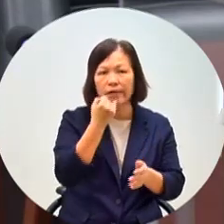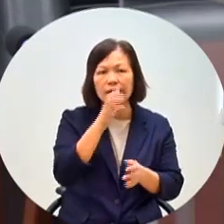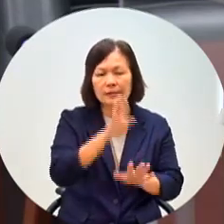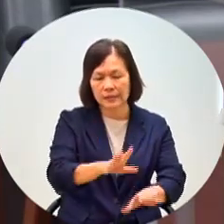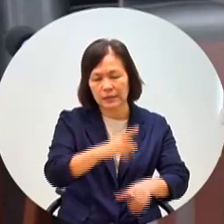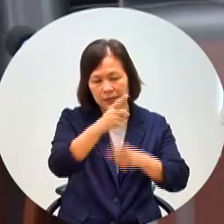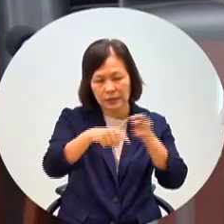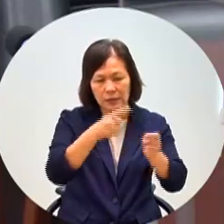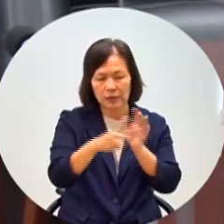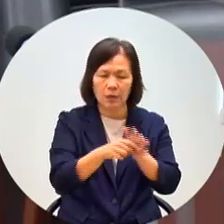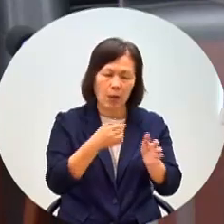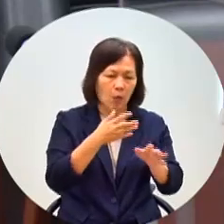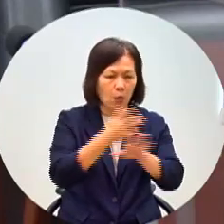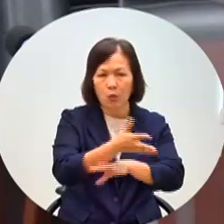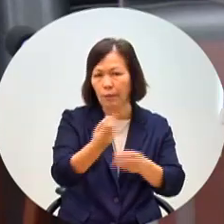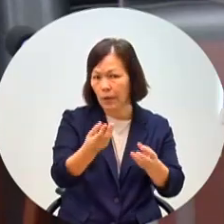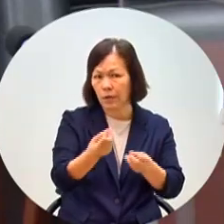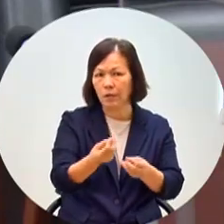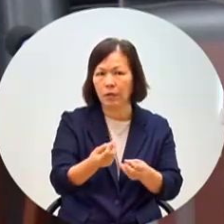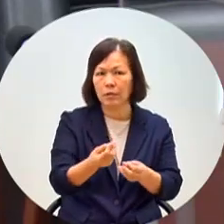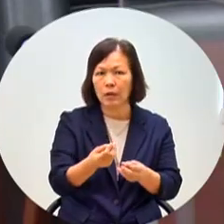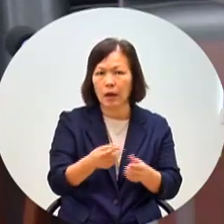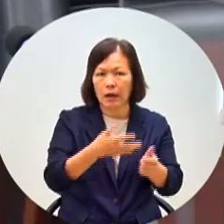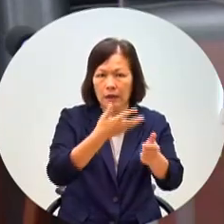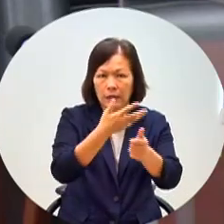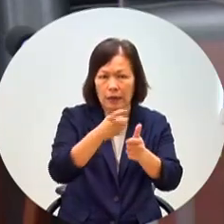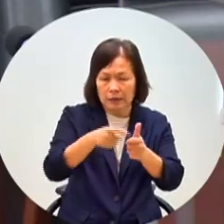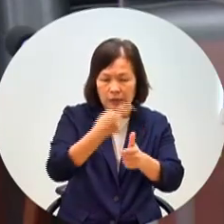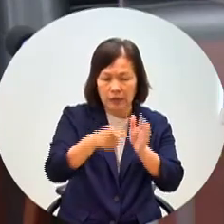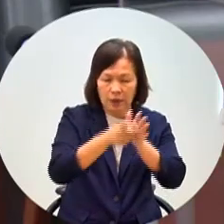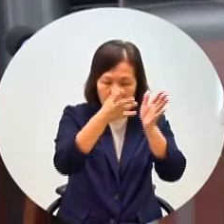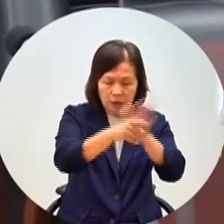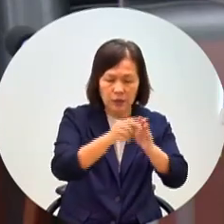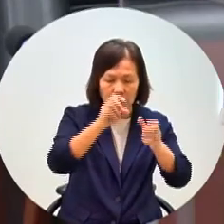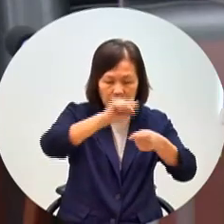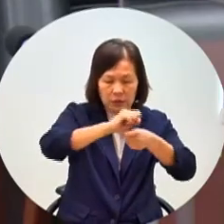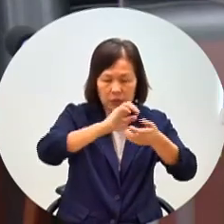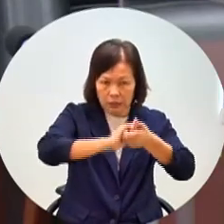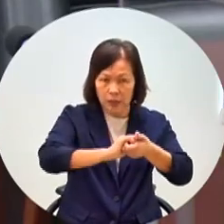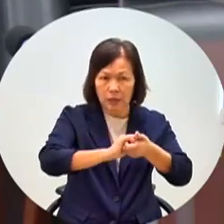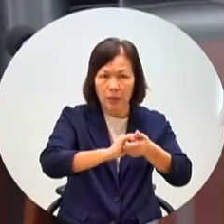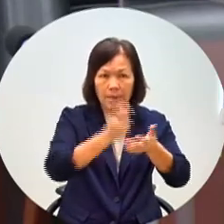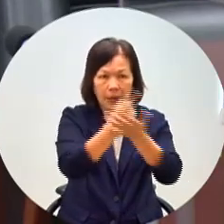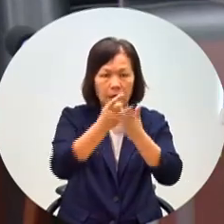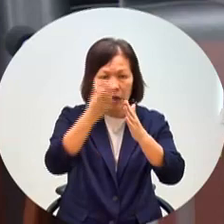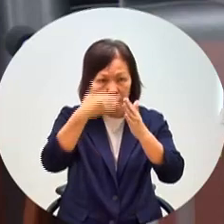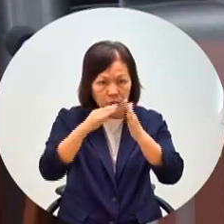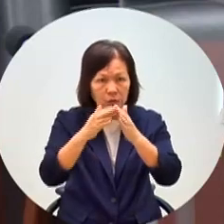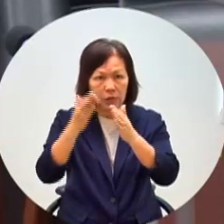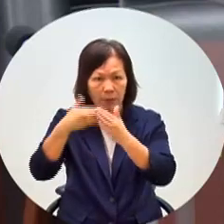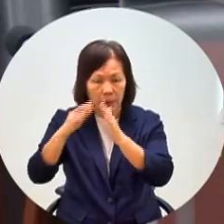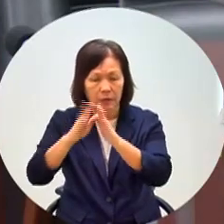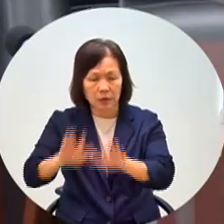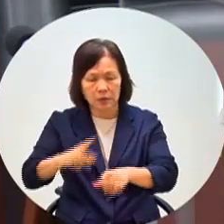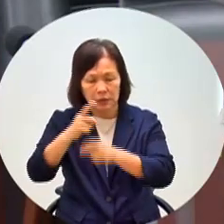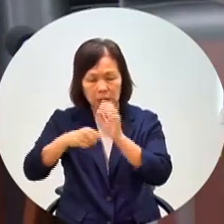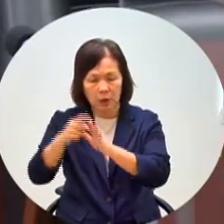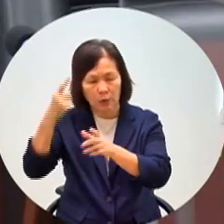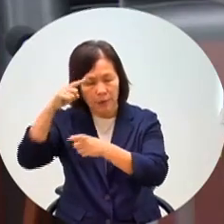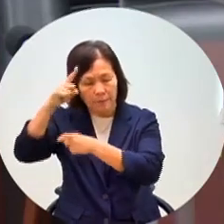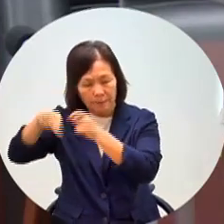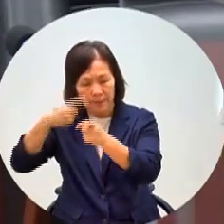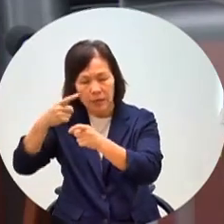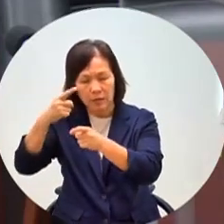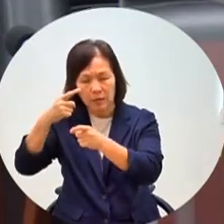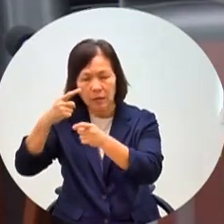好像没有通过，优先要求茄定所有的国中小都要在今年度或明年度就专设